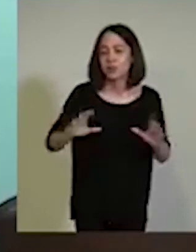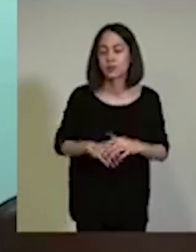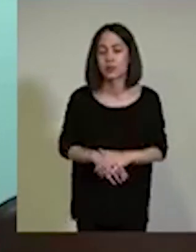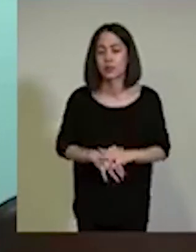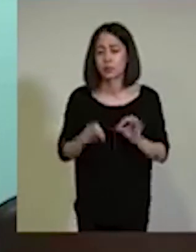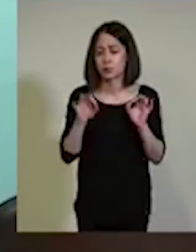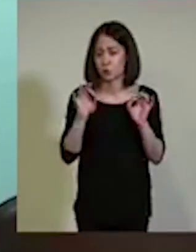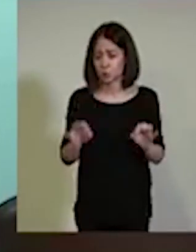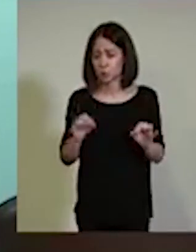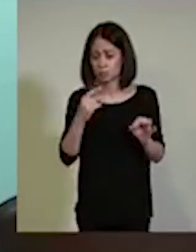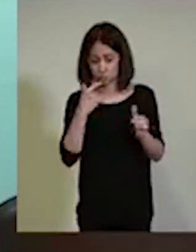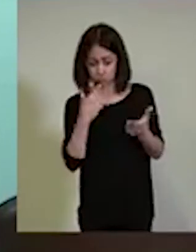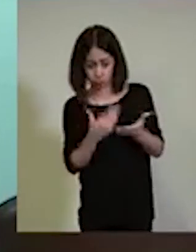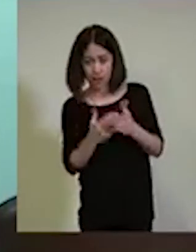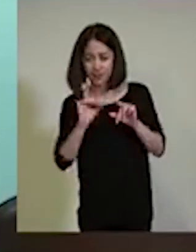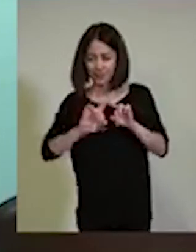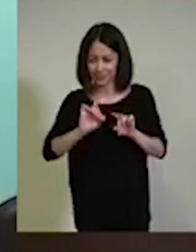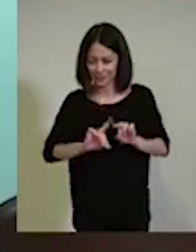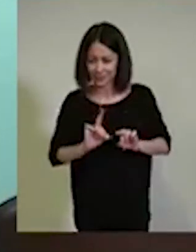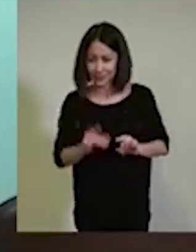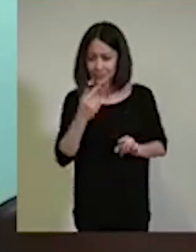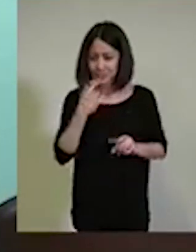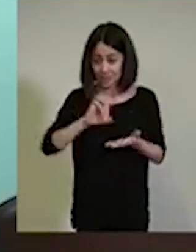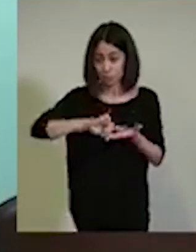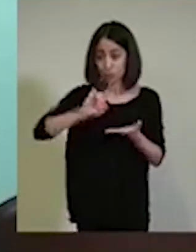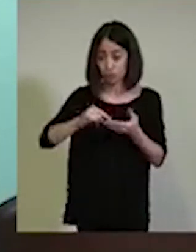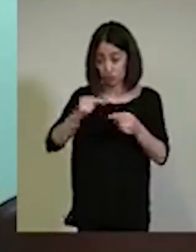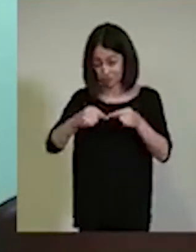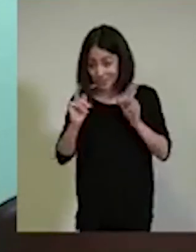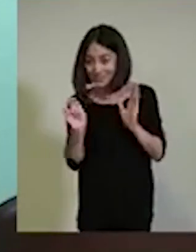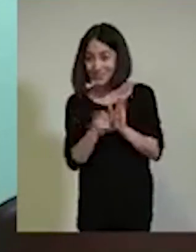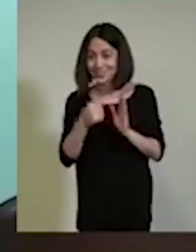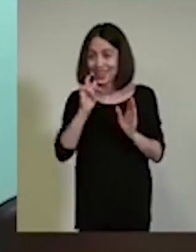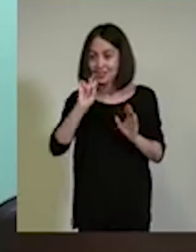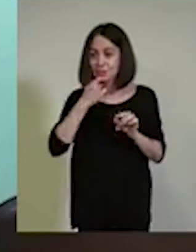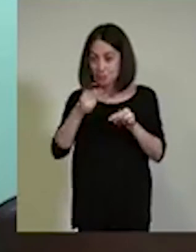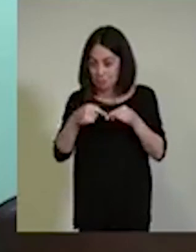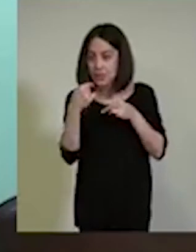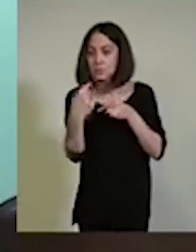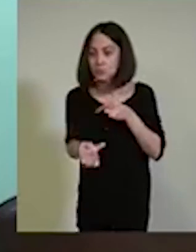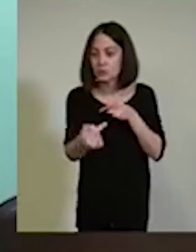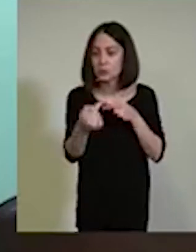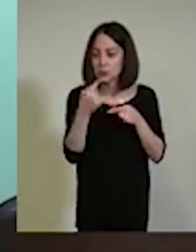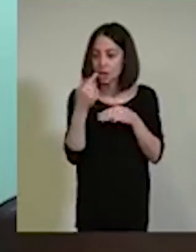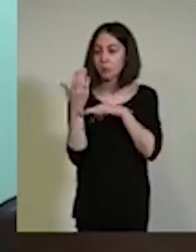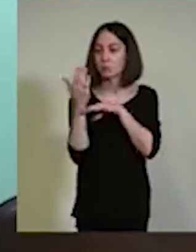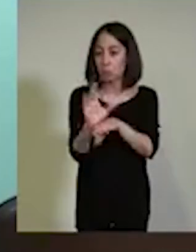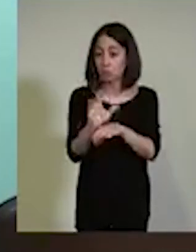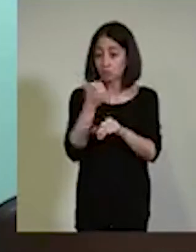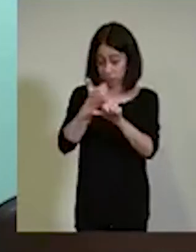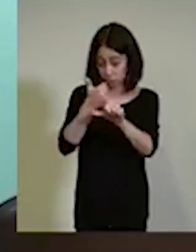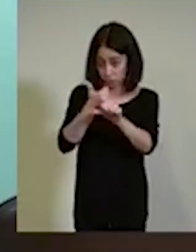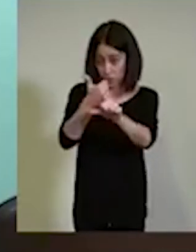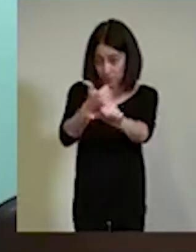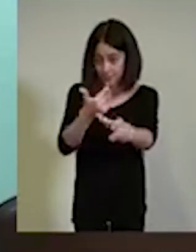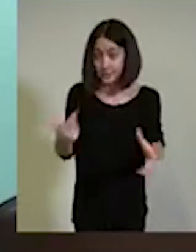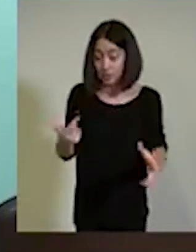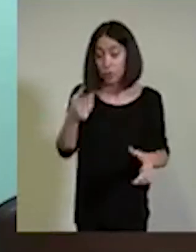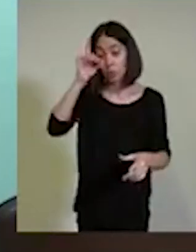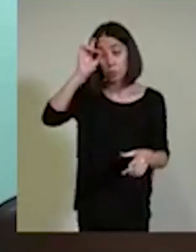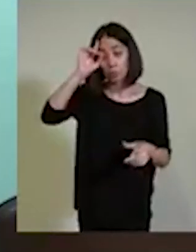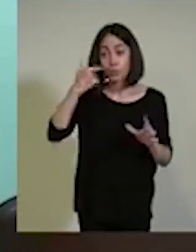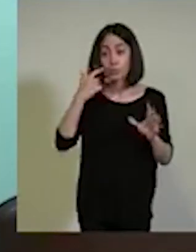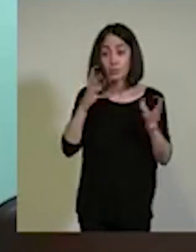de la présentation du budget, naturellement en mars prochain, mais aussi chaque année, car notre programme de transition écologique et sociale est un